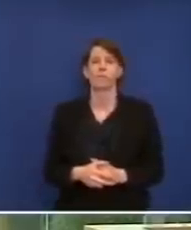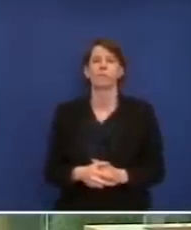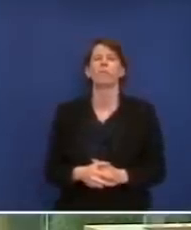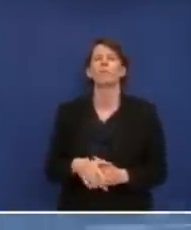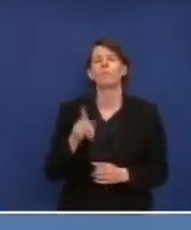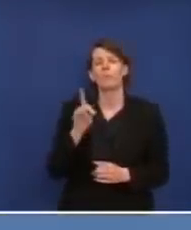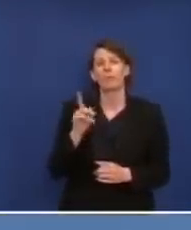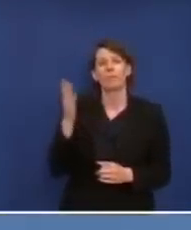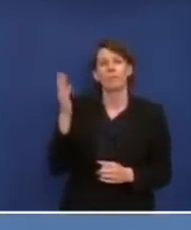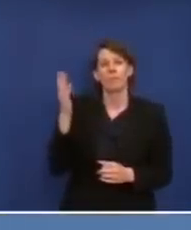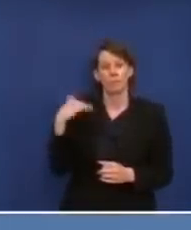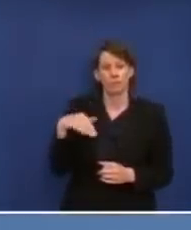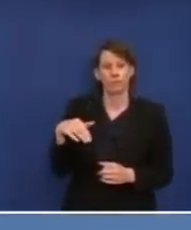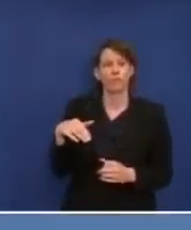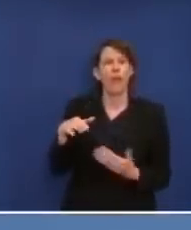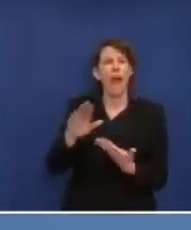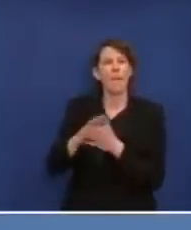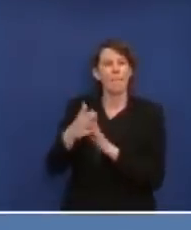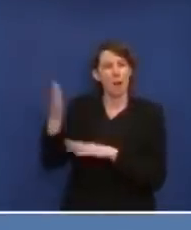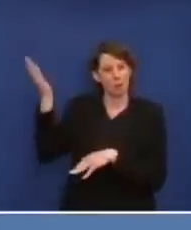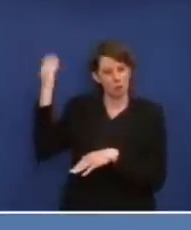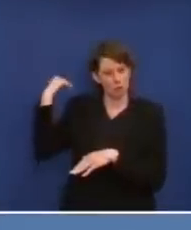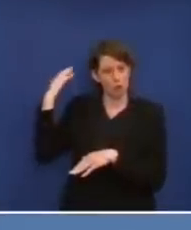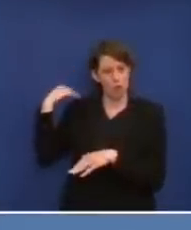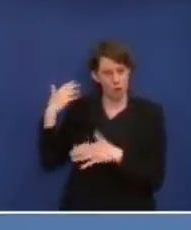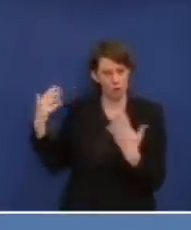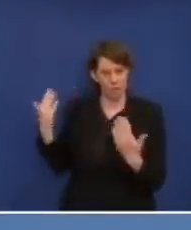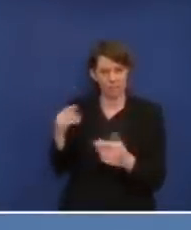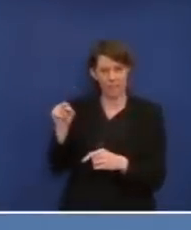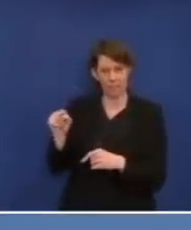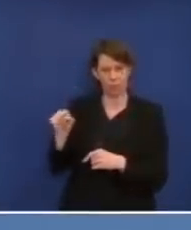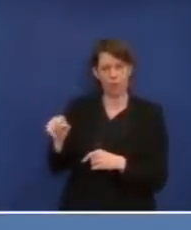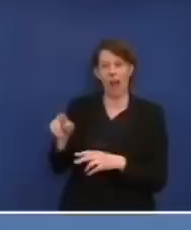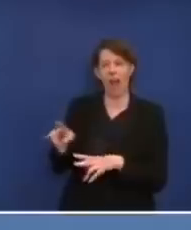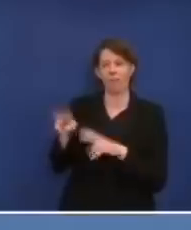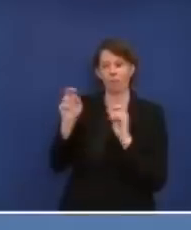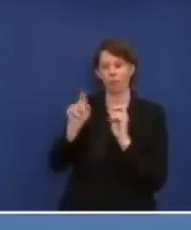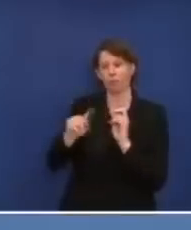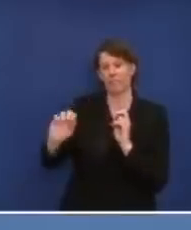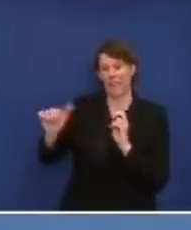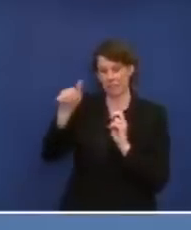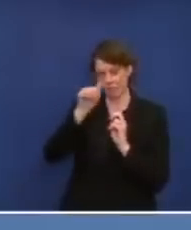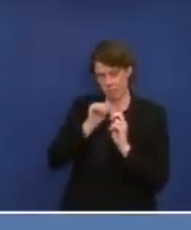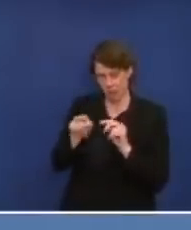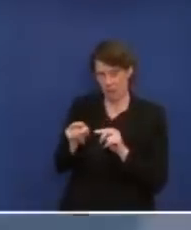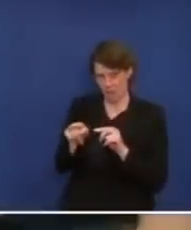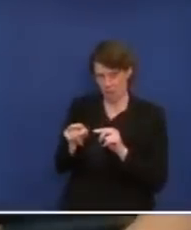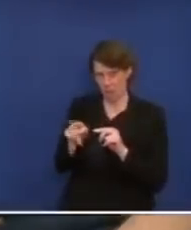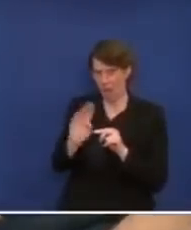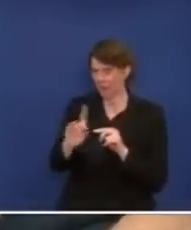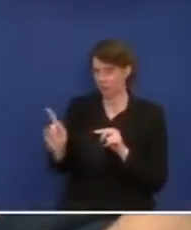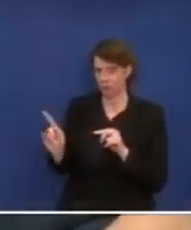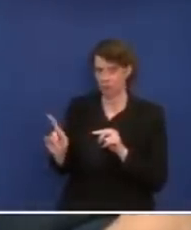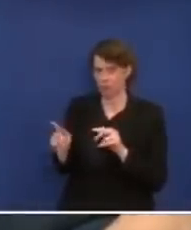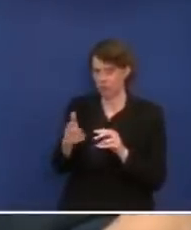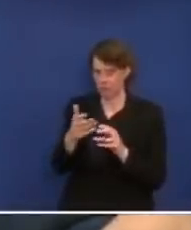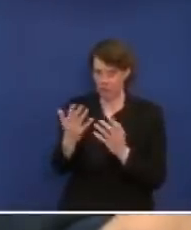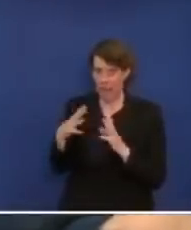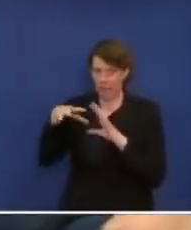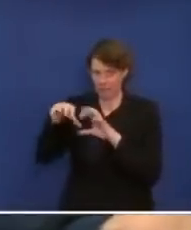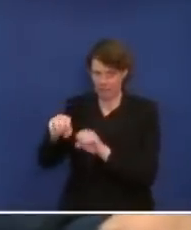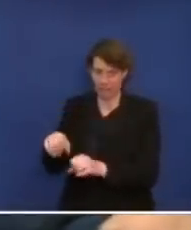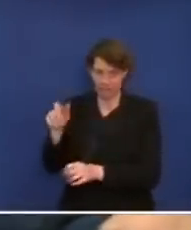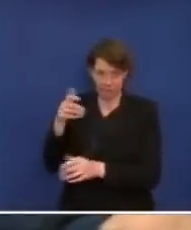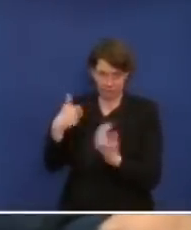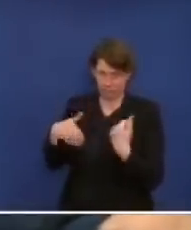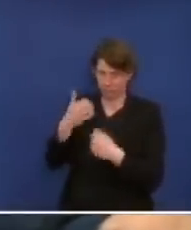Der ursprüngliche Deal mit der Taliban war ja, dass es einen Abzug bis zum 1. Mai gibt, ohne diese Angriffe jetzt zu